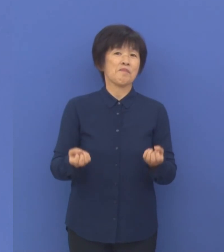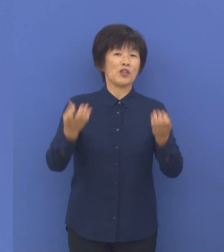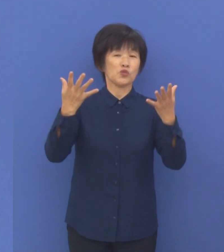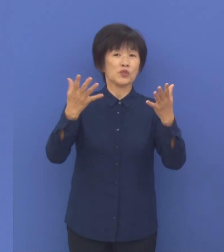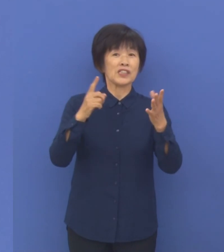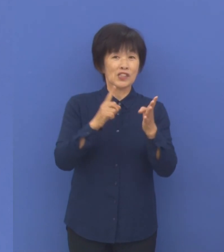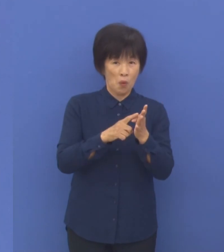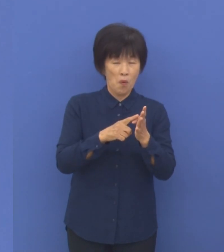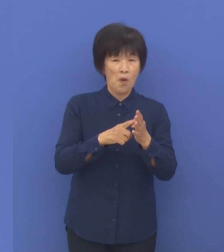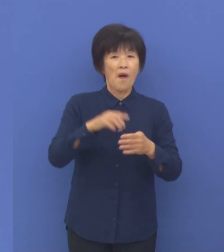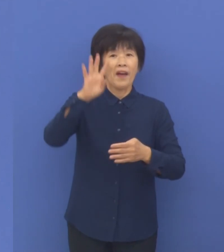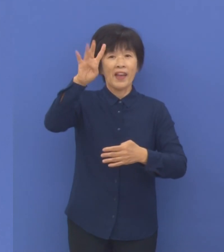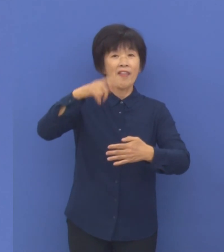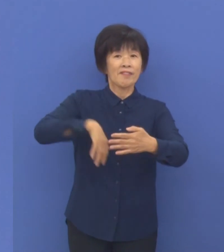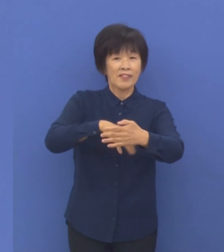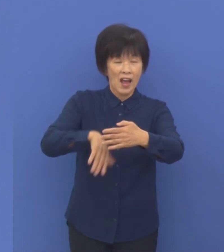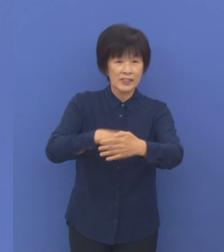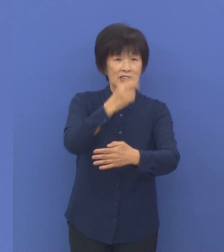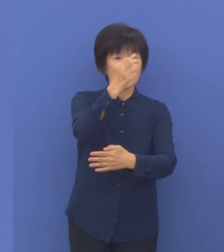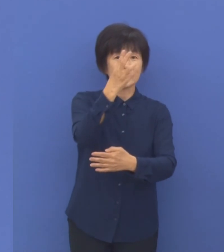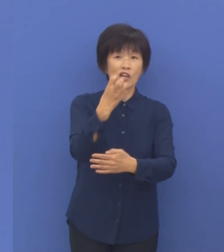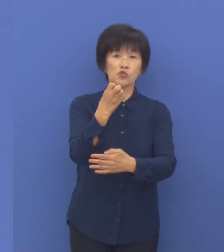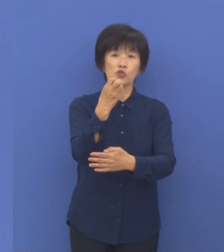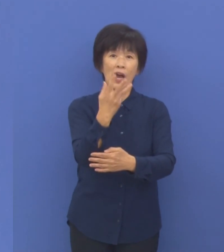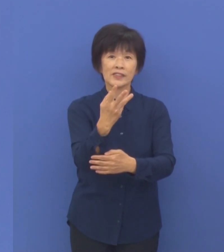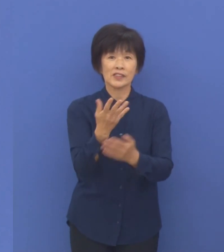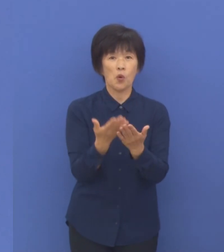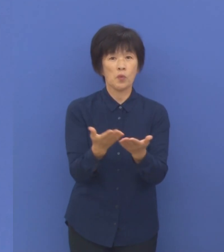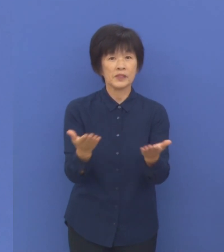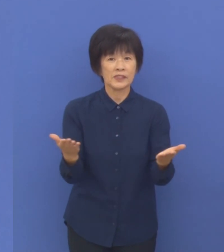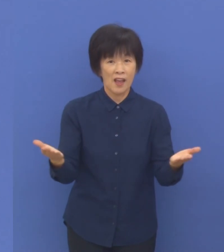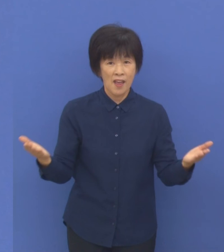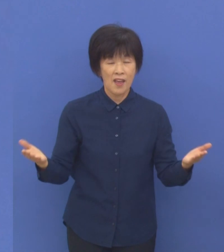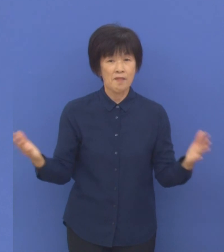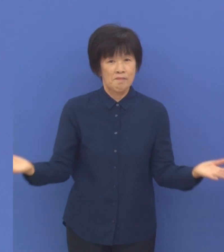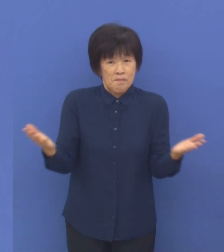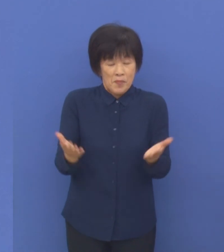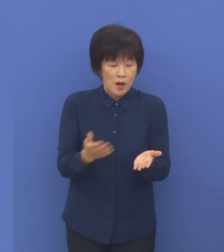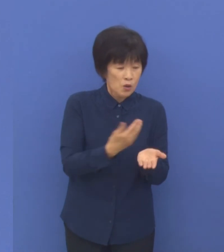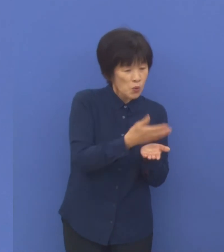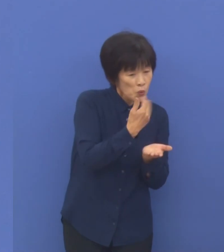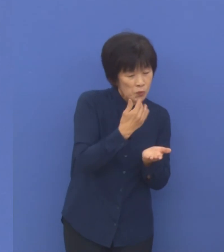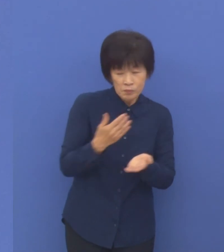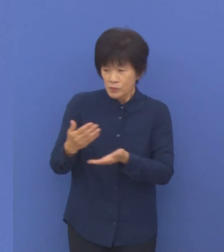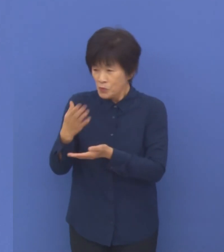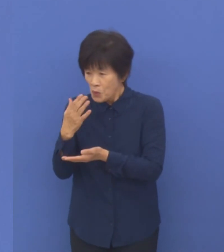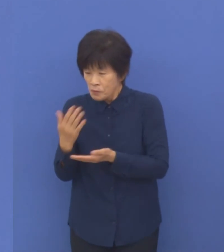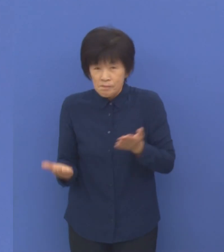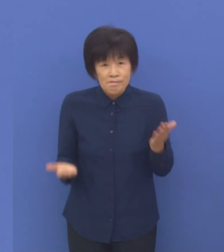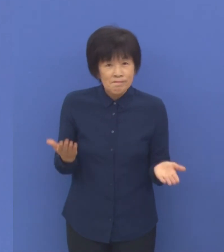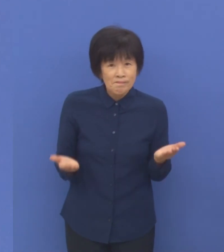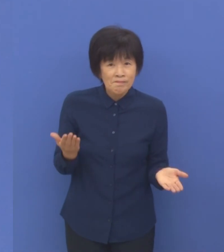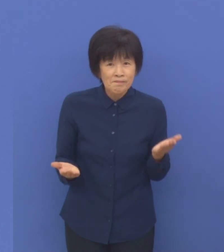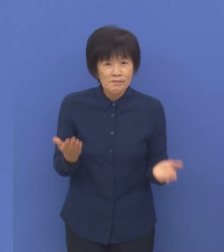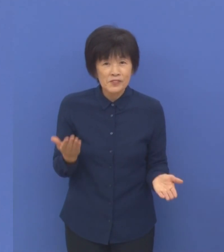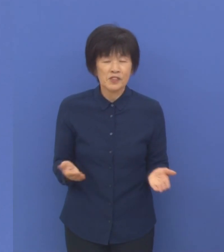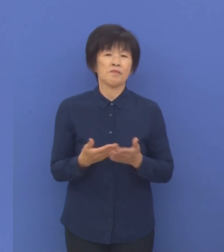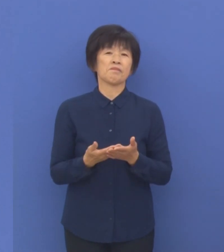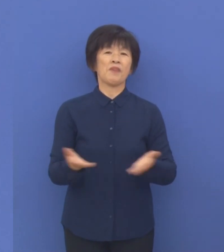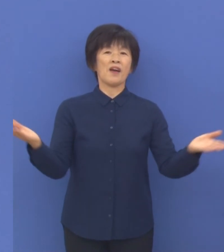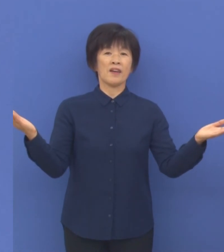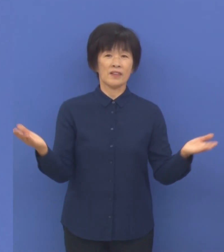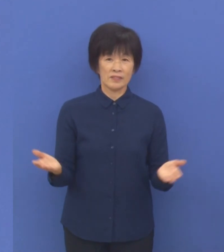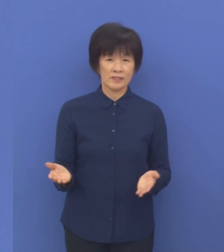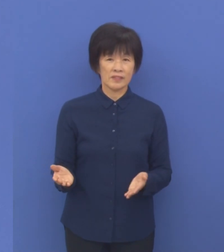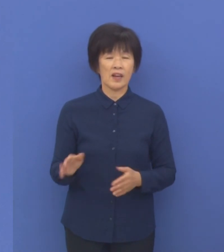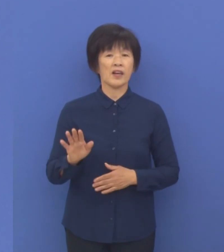県内38店舗のご当地グルメを食べ比べるご当地グルメフェアが同時開催され